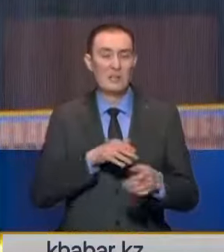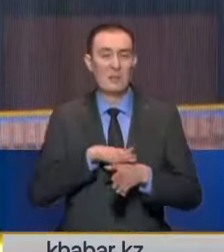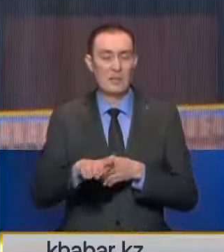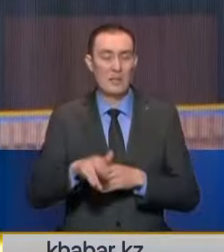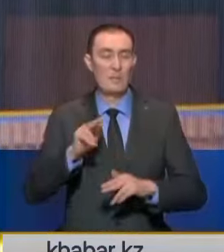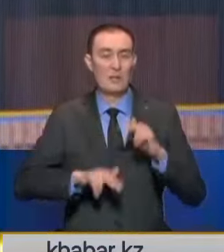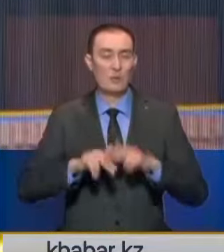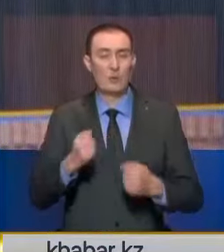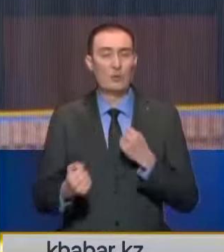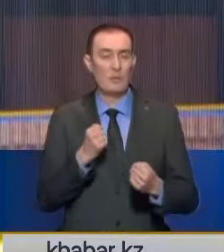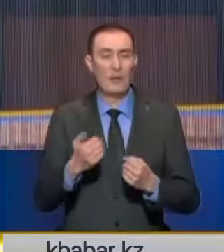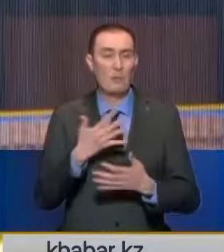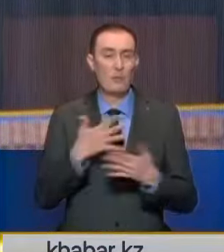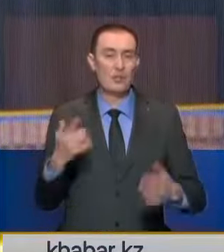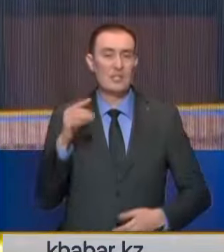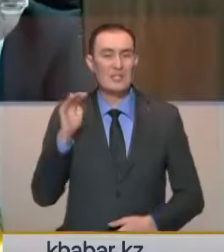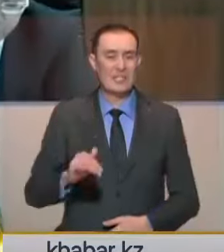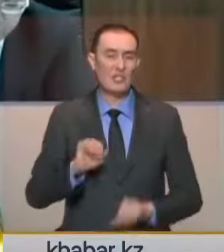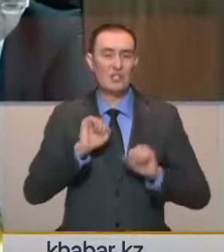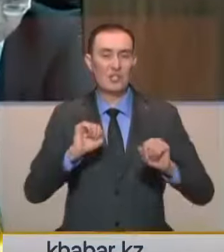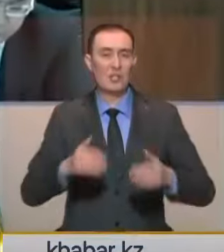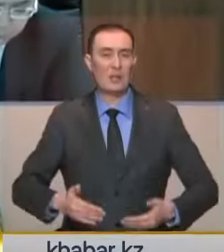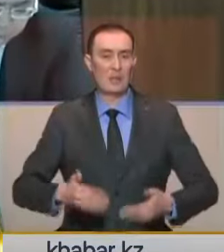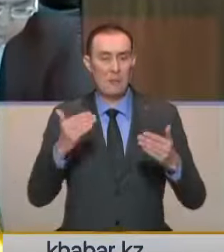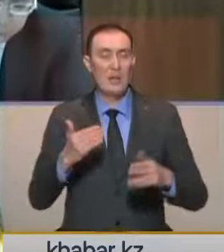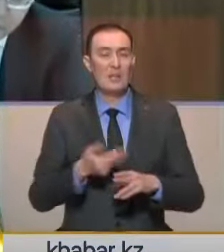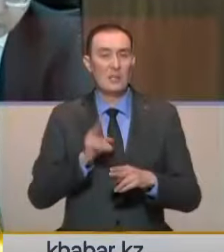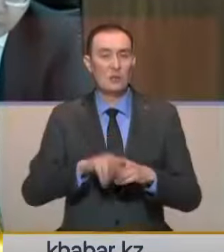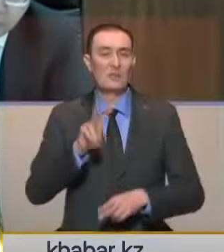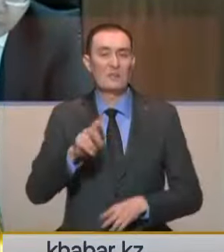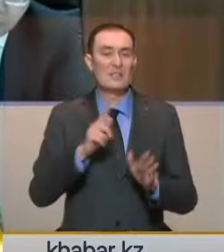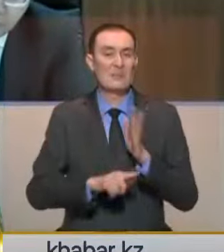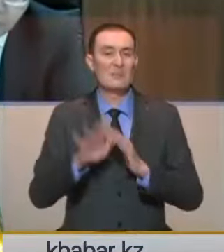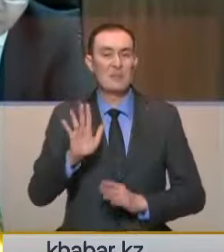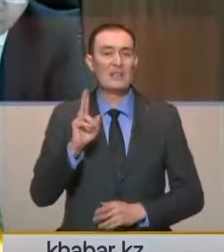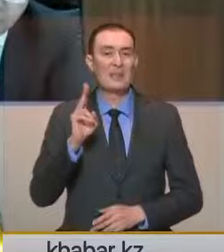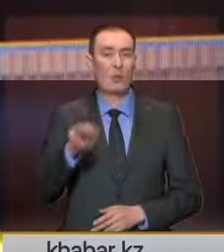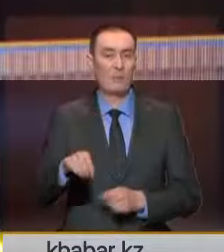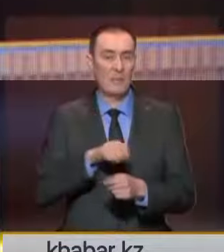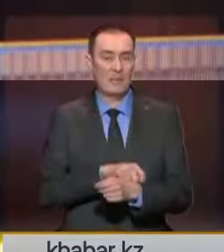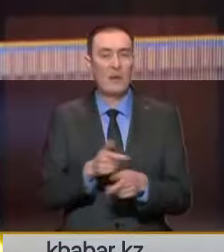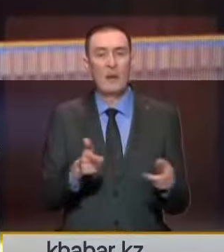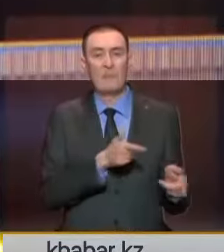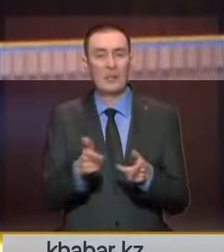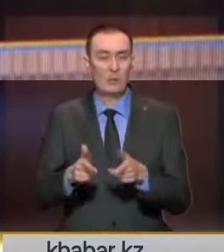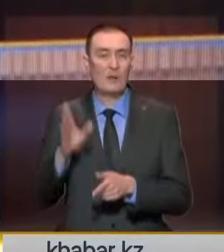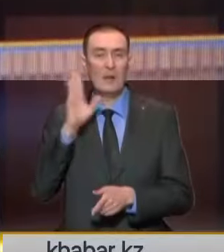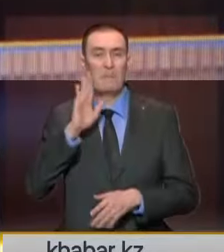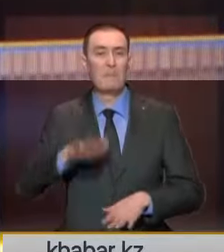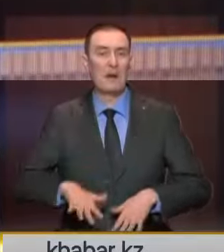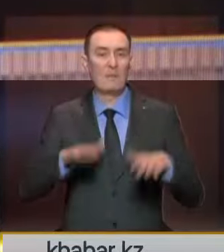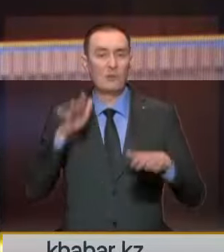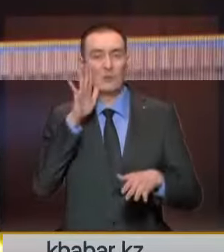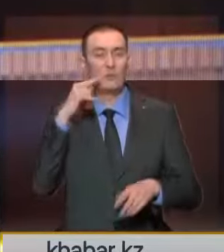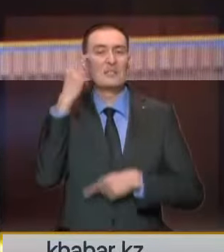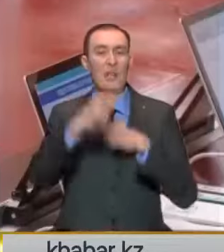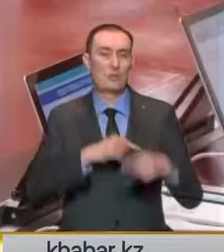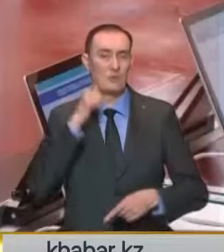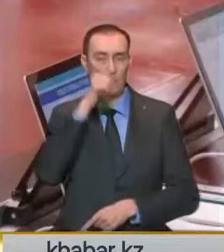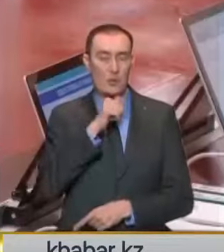построили и укрепили свыше 1000 километров защитных дамб. Из них 275 километров подготовлены к паводковому сезону будущего